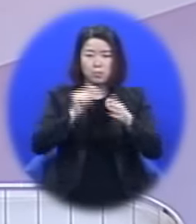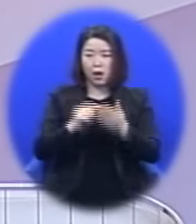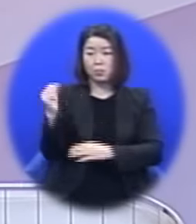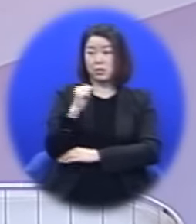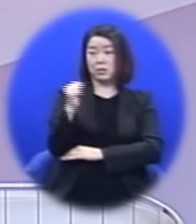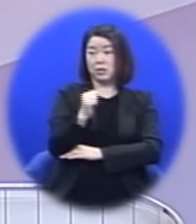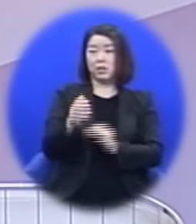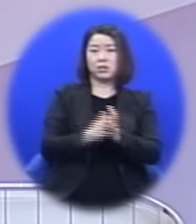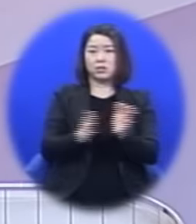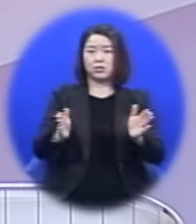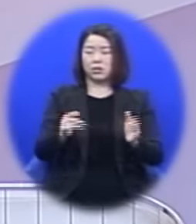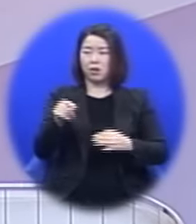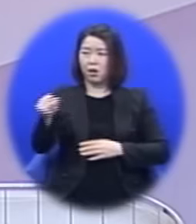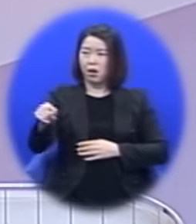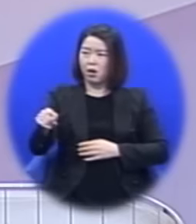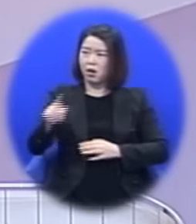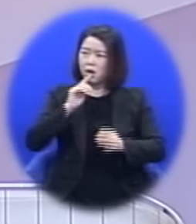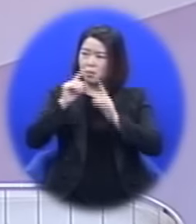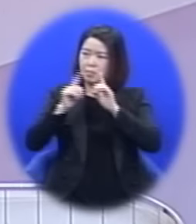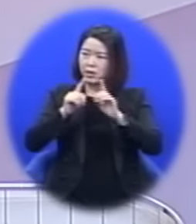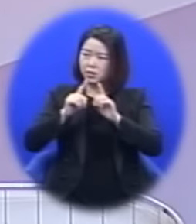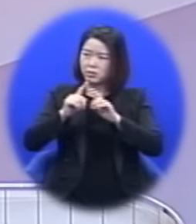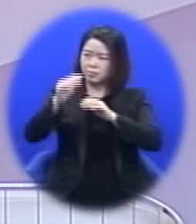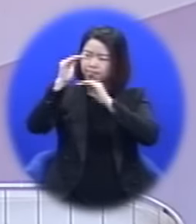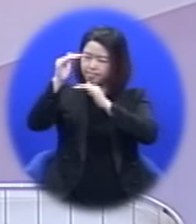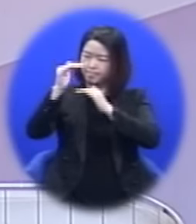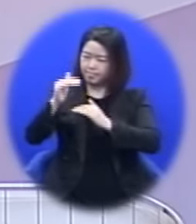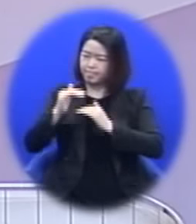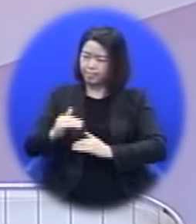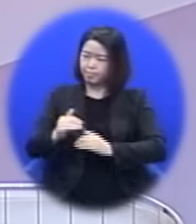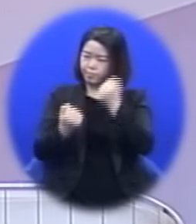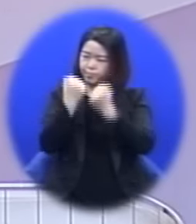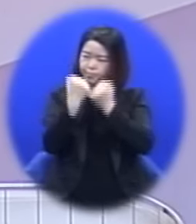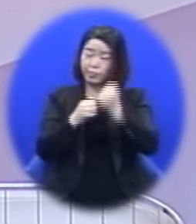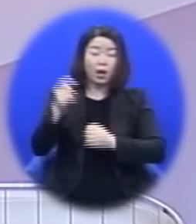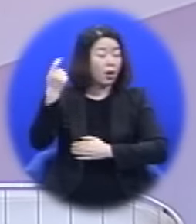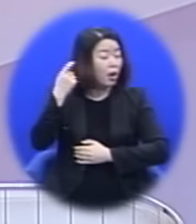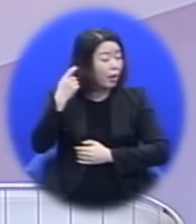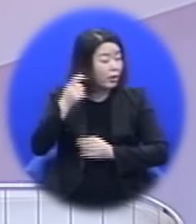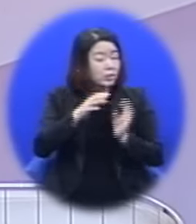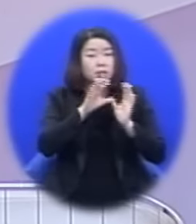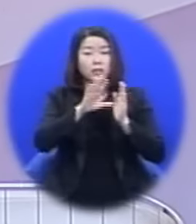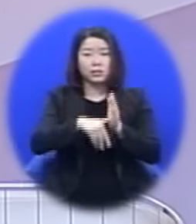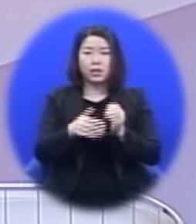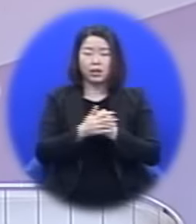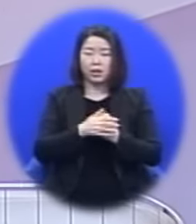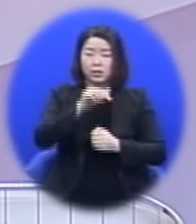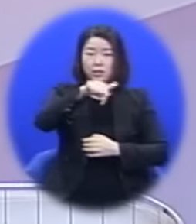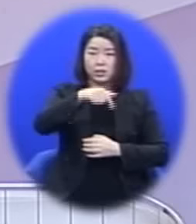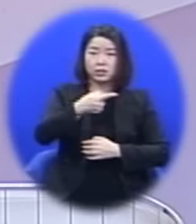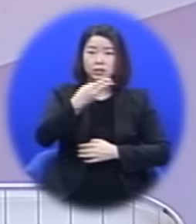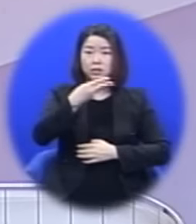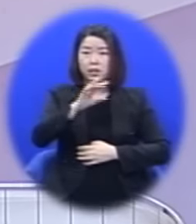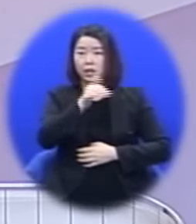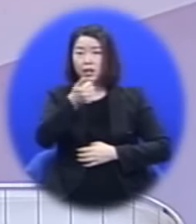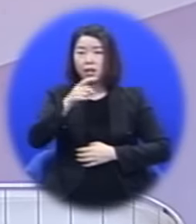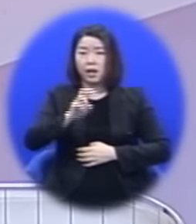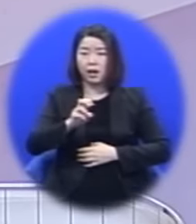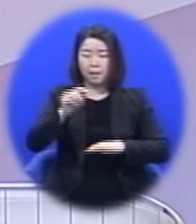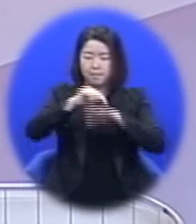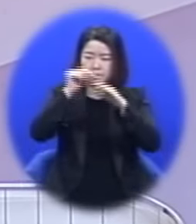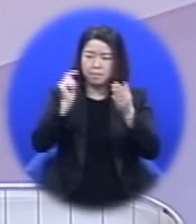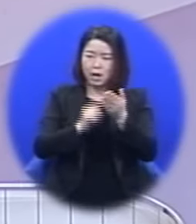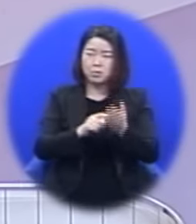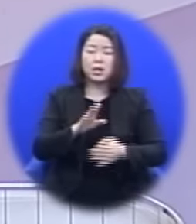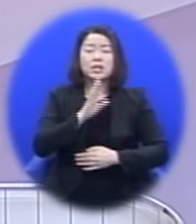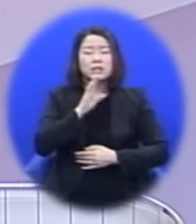찰스 템플턴 목사가 말하는 논리 정연한 그런 설명을 들으면서 빌리 그레이엄 목사님도 마음에 하나님이